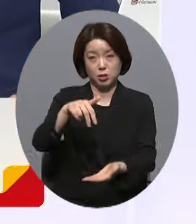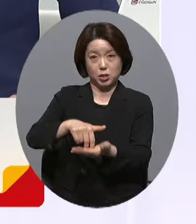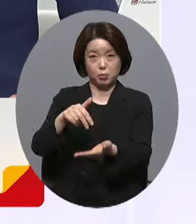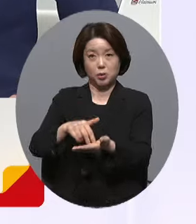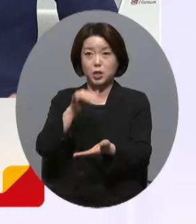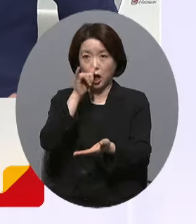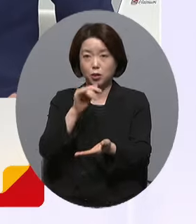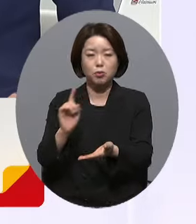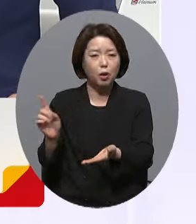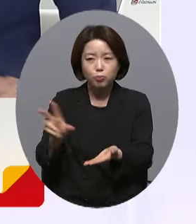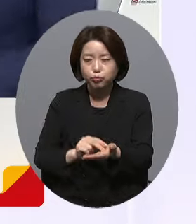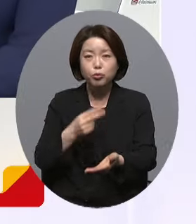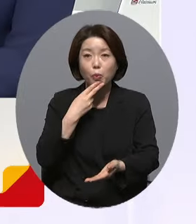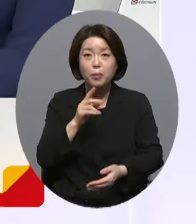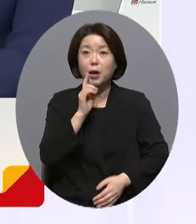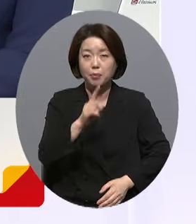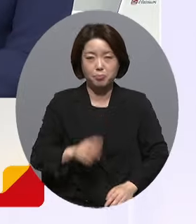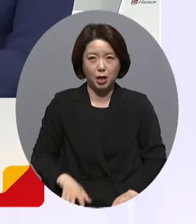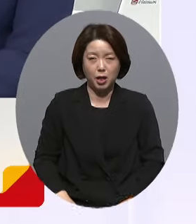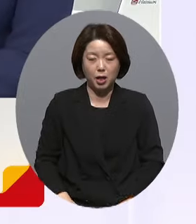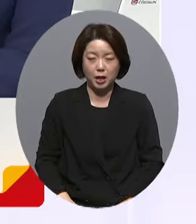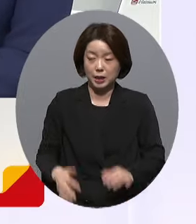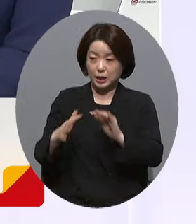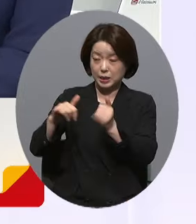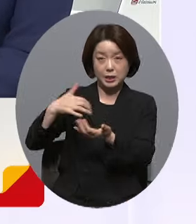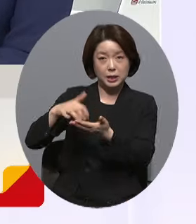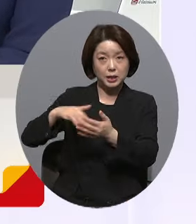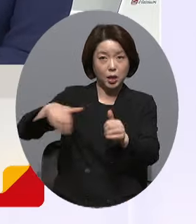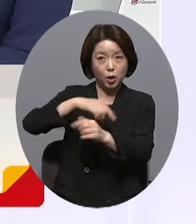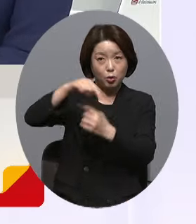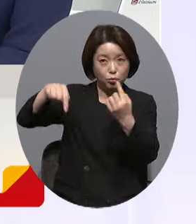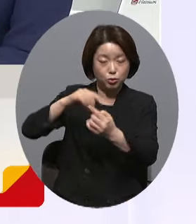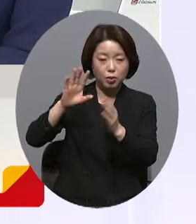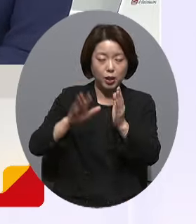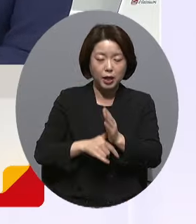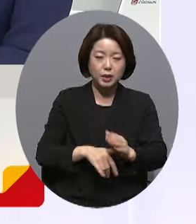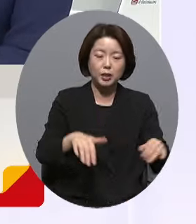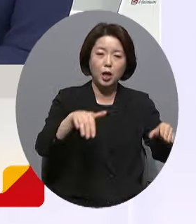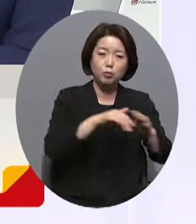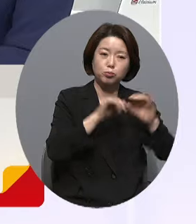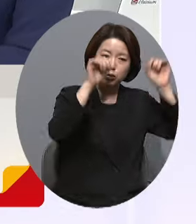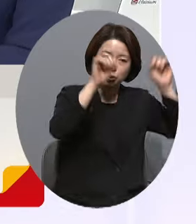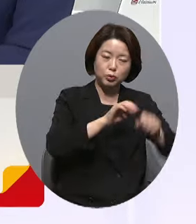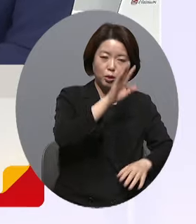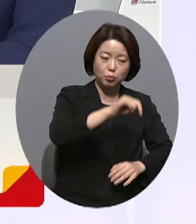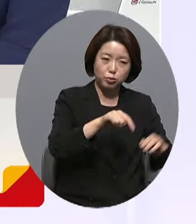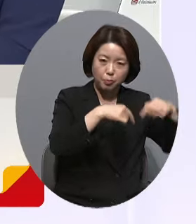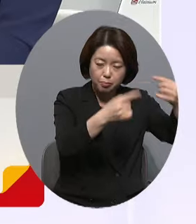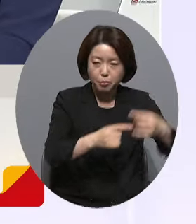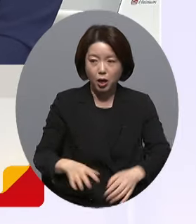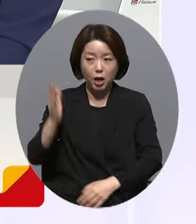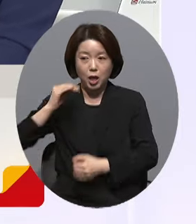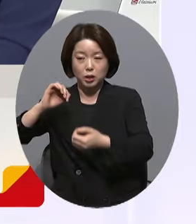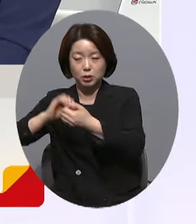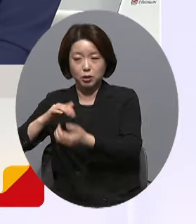다만 이제 이 인력 운용을 함에 있어서 문체부 예산이 대거 들어갔다는 점, 청와대 인력이 대거 투입되는